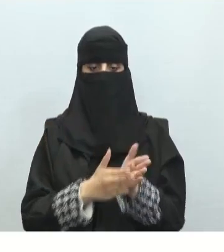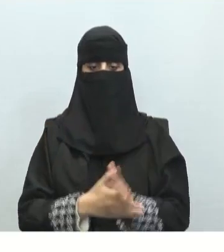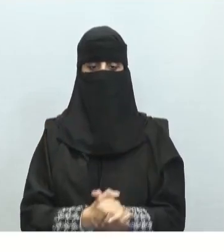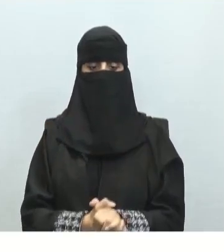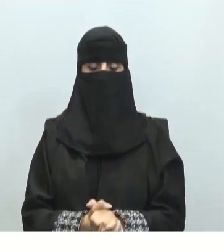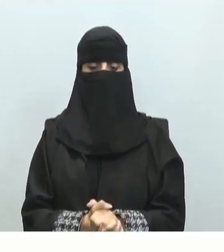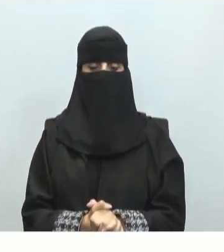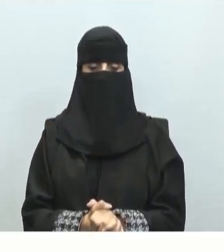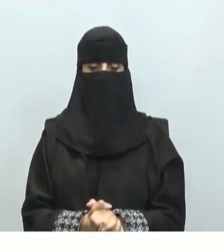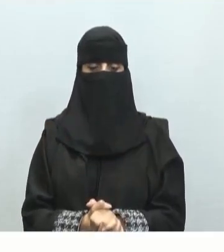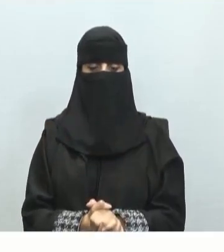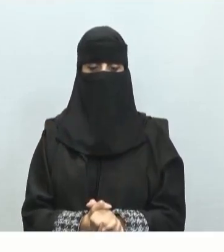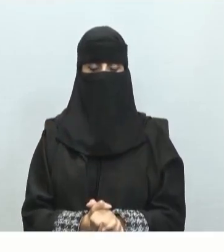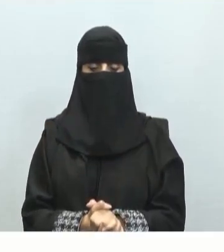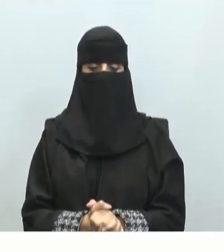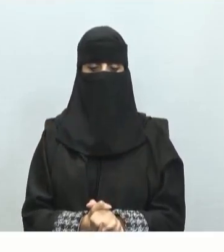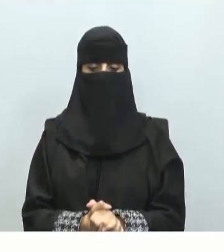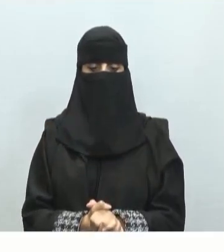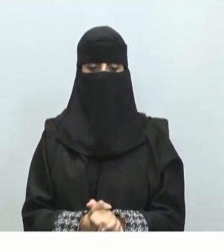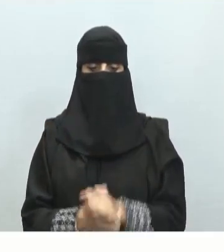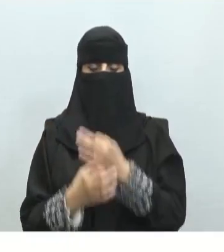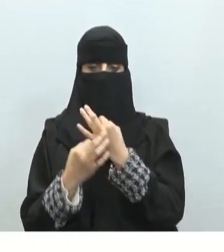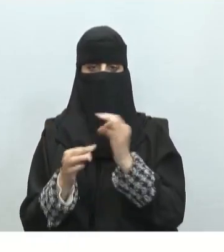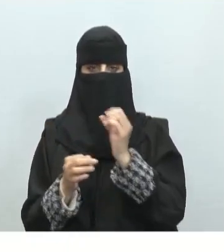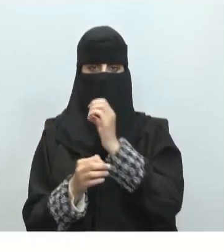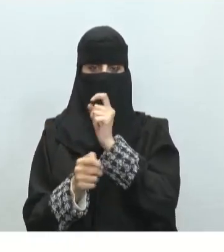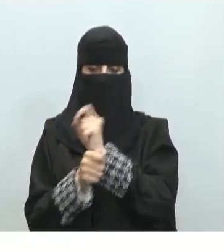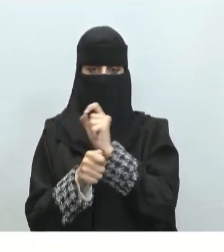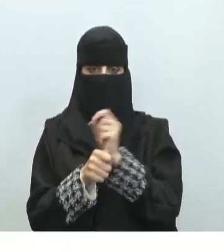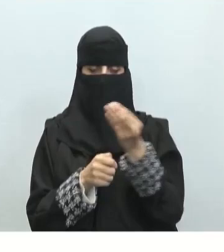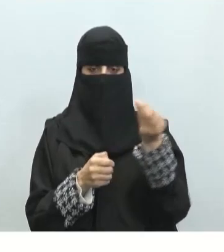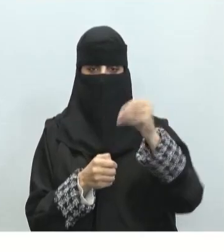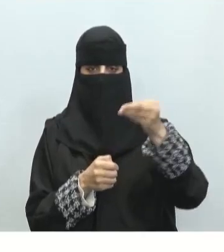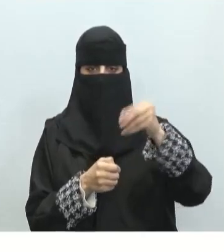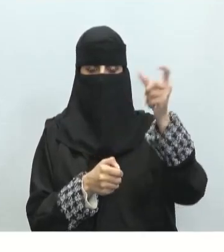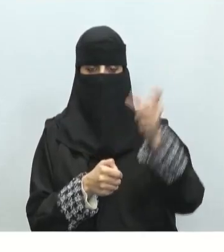احسنتم الضمه وضعنا فاعلا